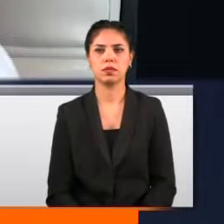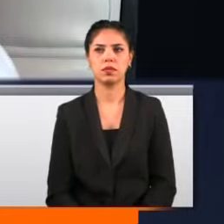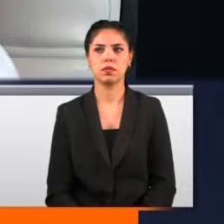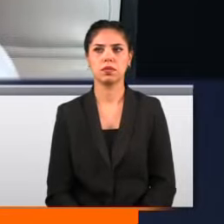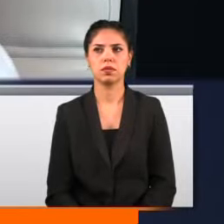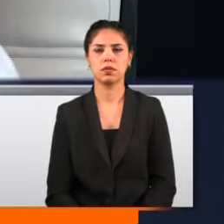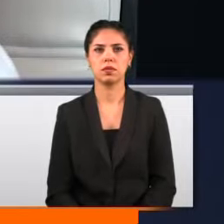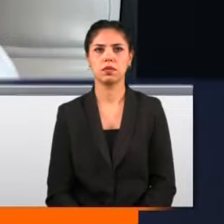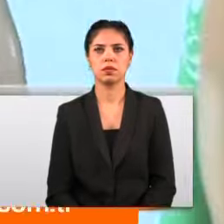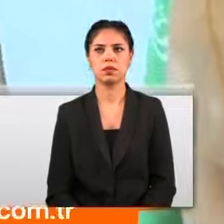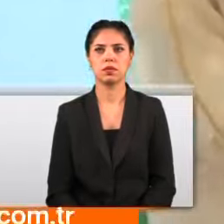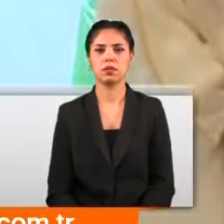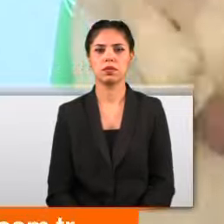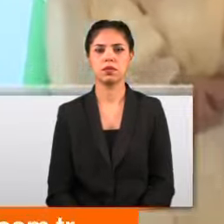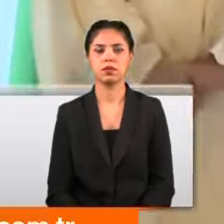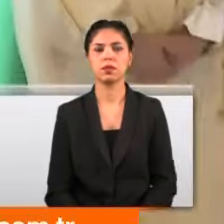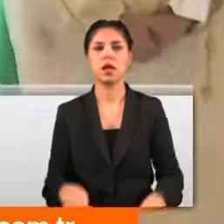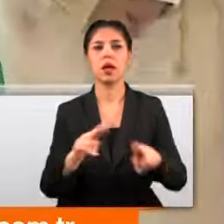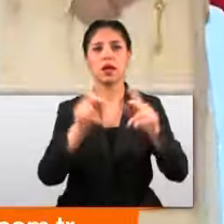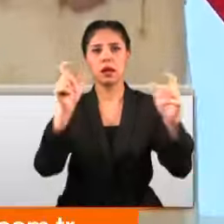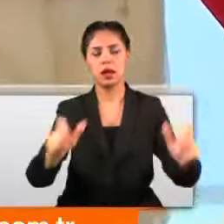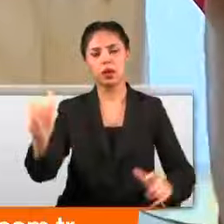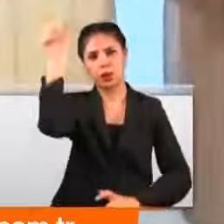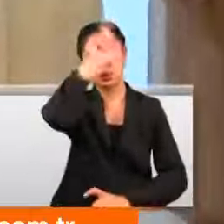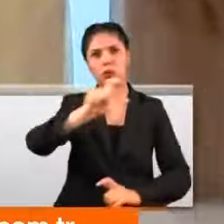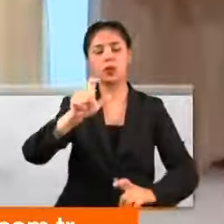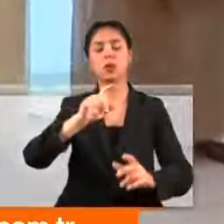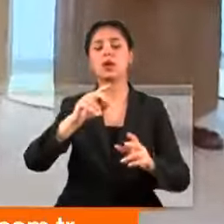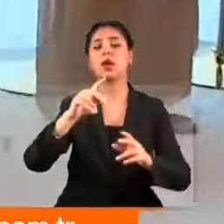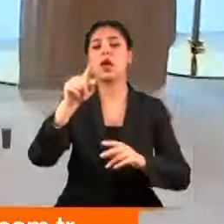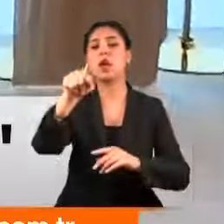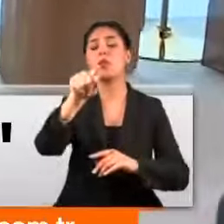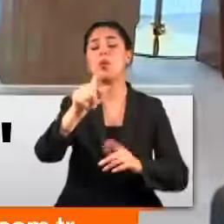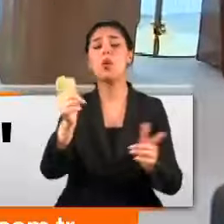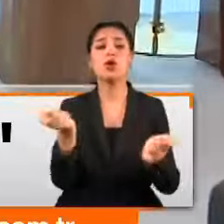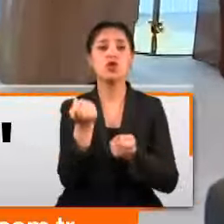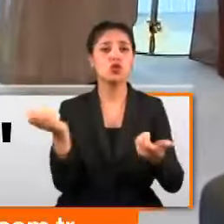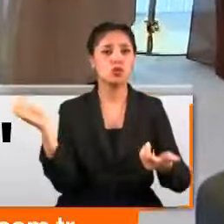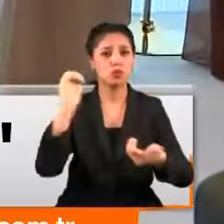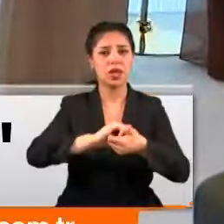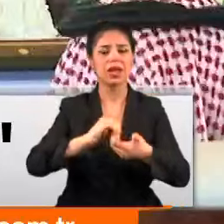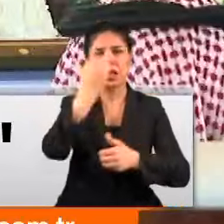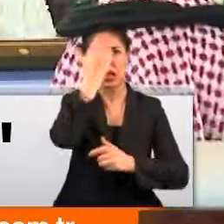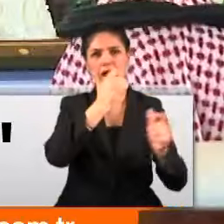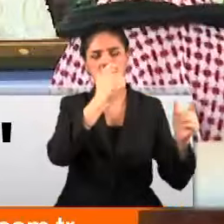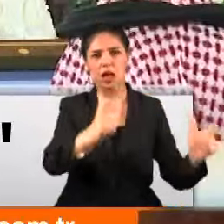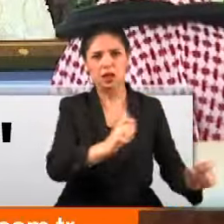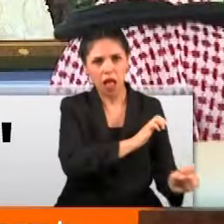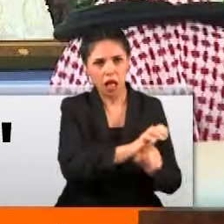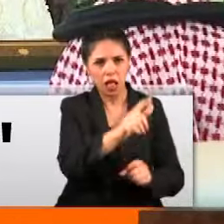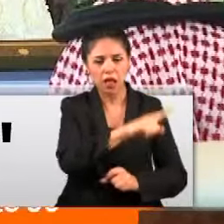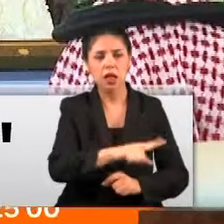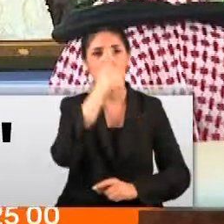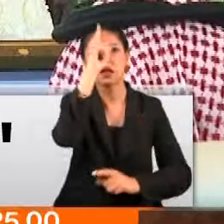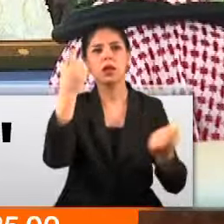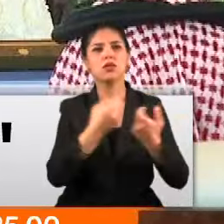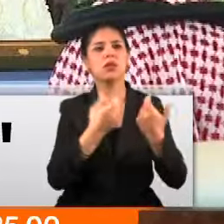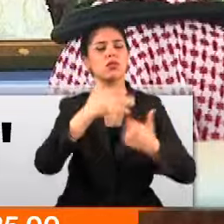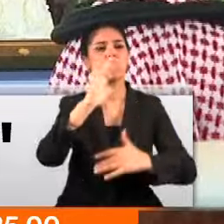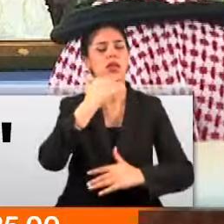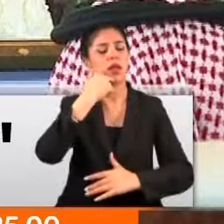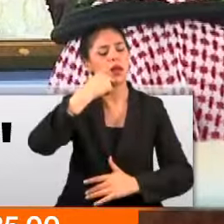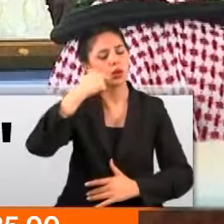olanlar zararı ödemelidir. Katar'daki Türkiye Körfez İşbirliği Konseyi'nde Gazze'ye reva görülenlerin çatışmadan ibaret olmadığını